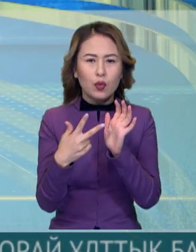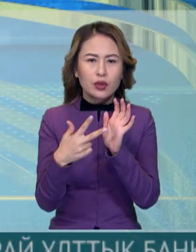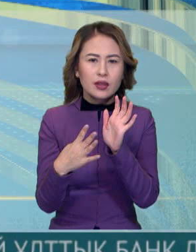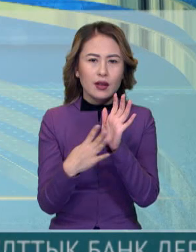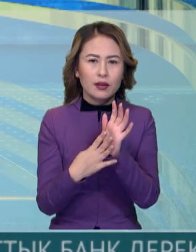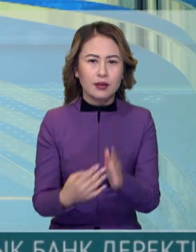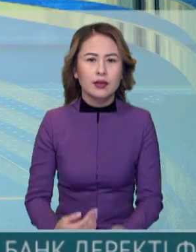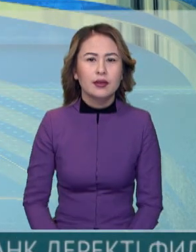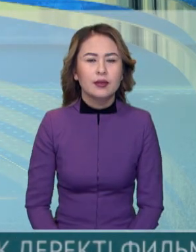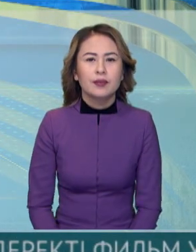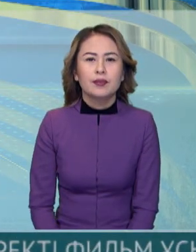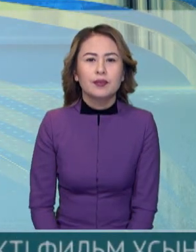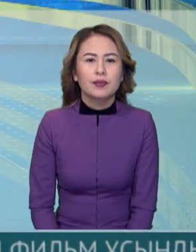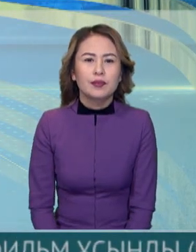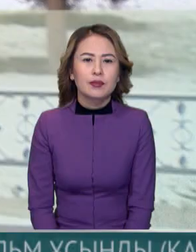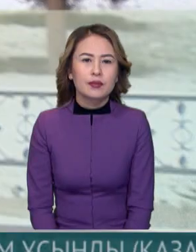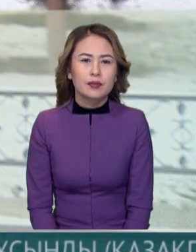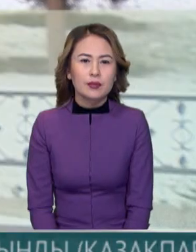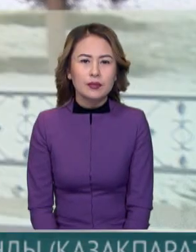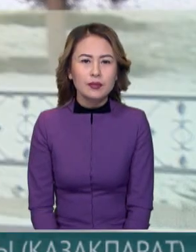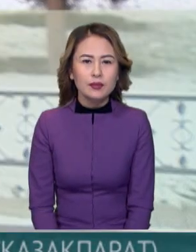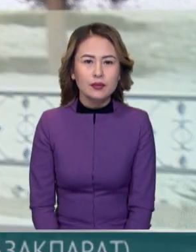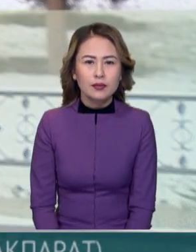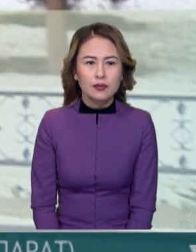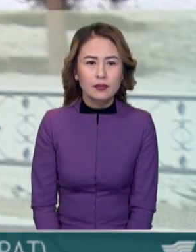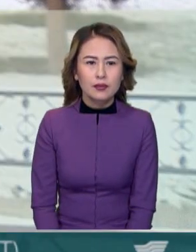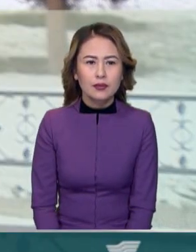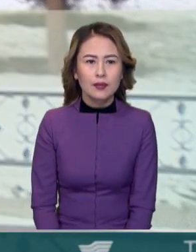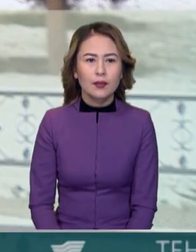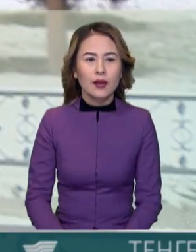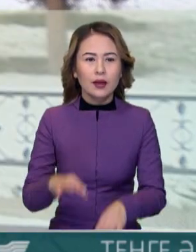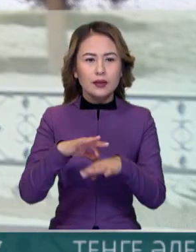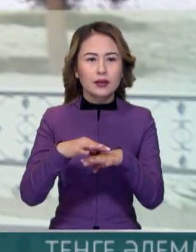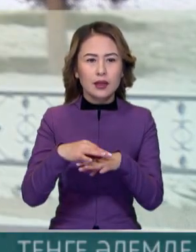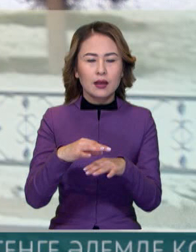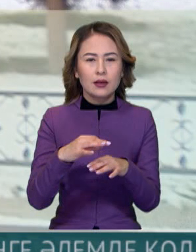243-тен 39-ға жетті. Тері бұйымдарды